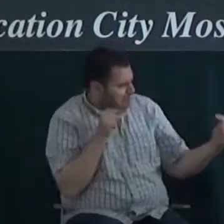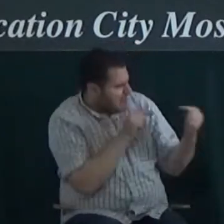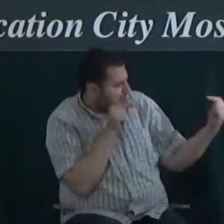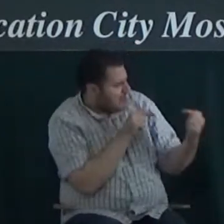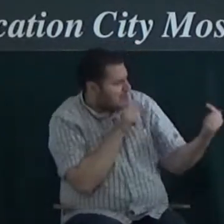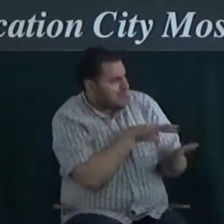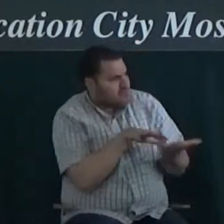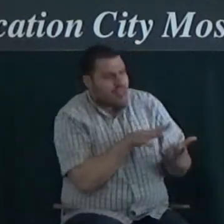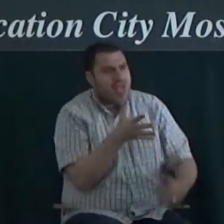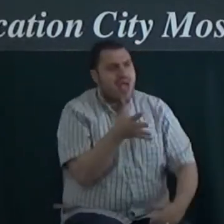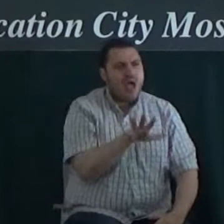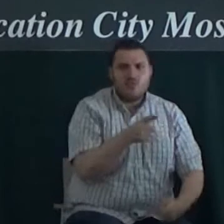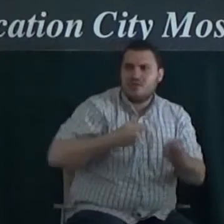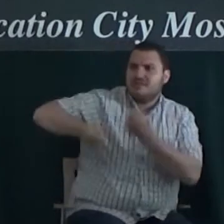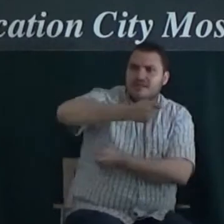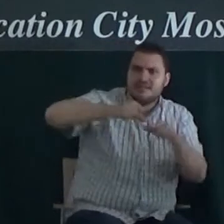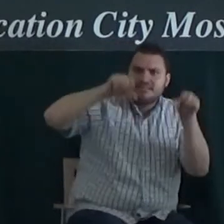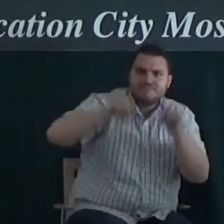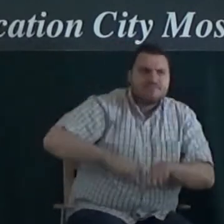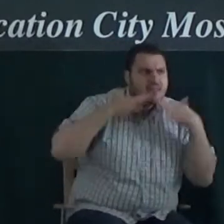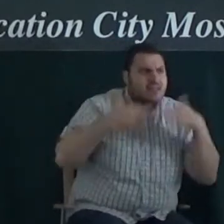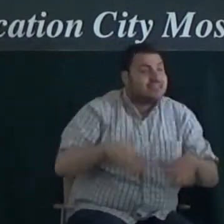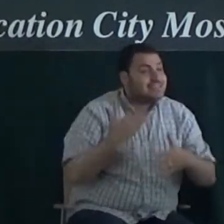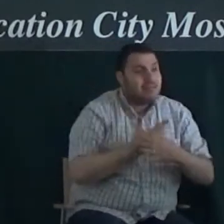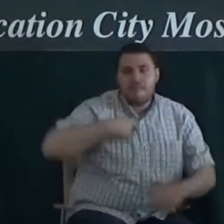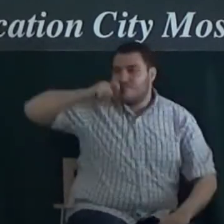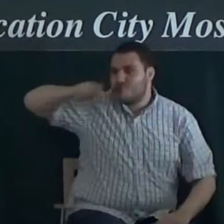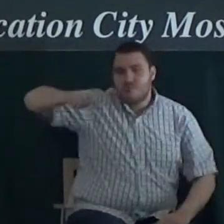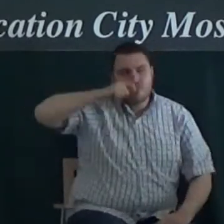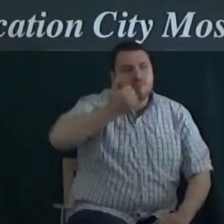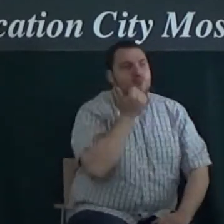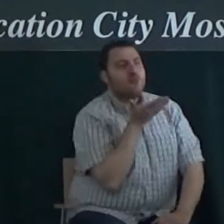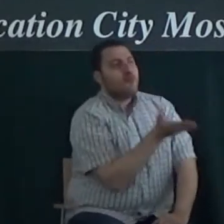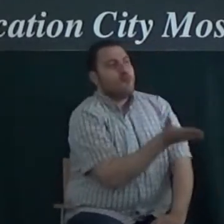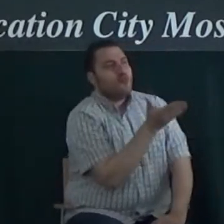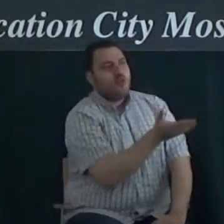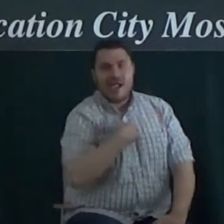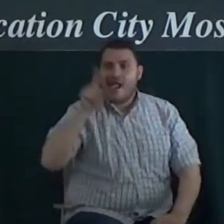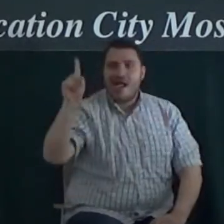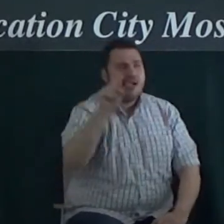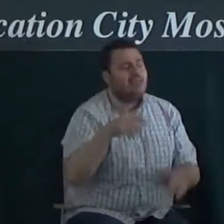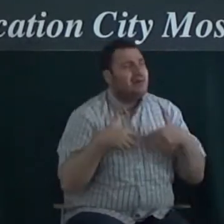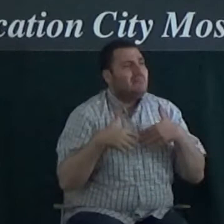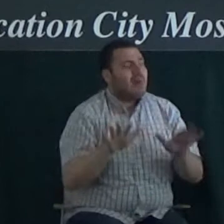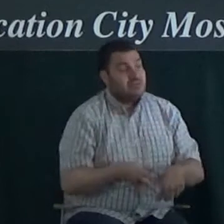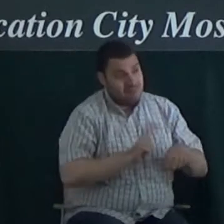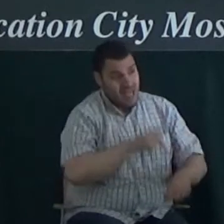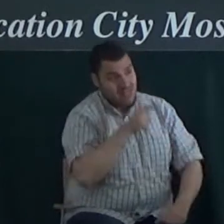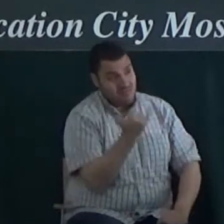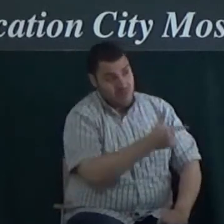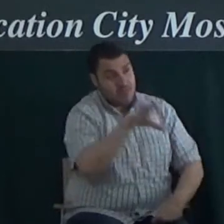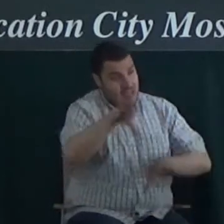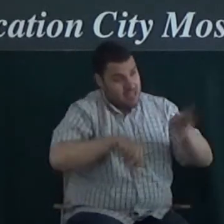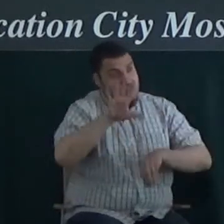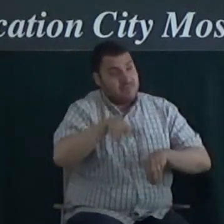في تجارته، وذلك بسبب ظلم فعله بالناس. وكم ذكر لنا من قصص دلت على